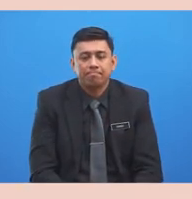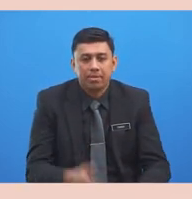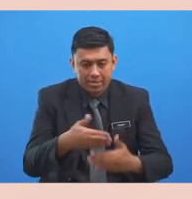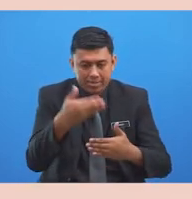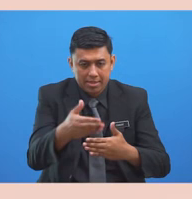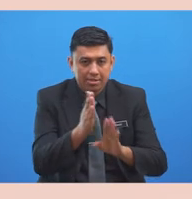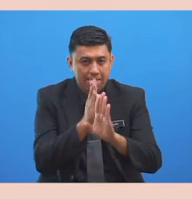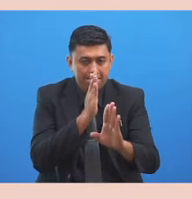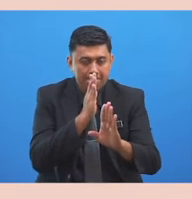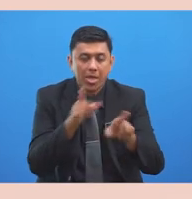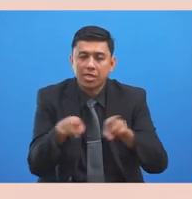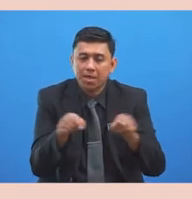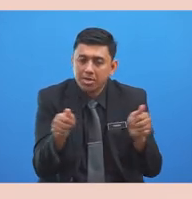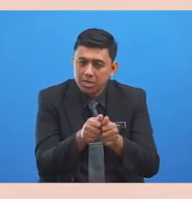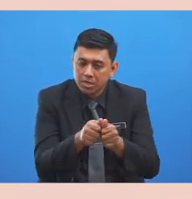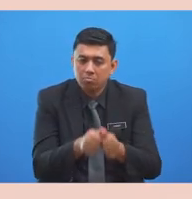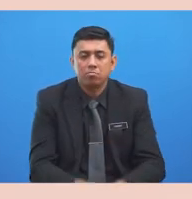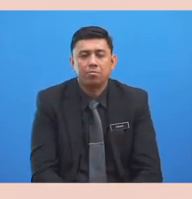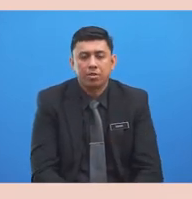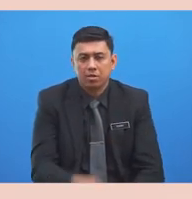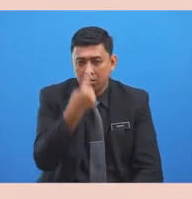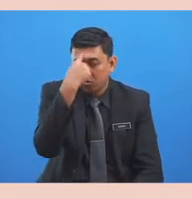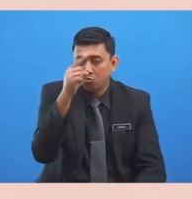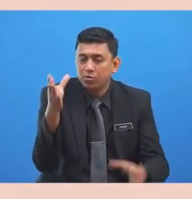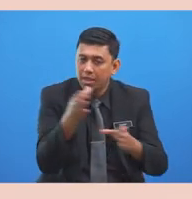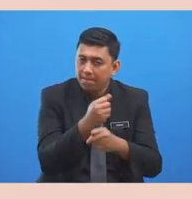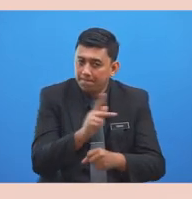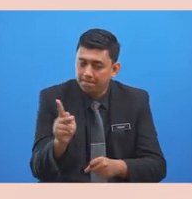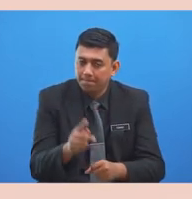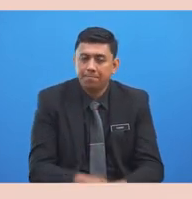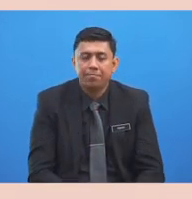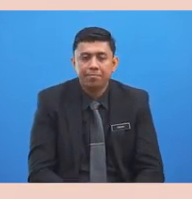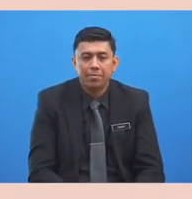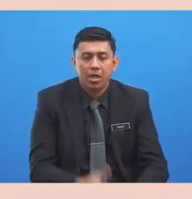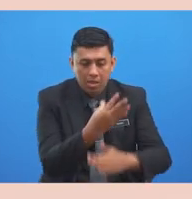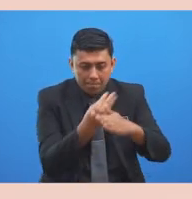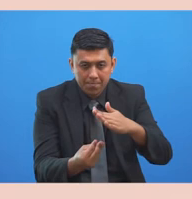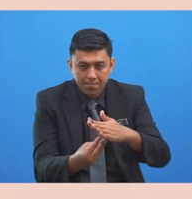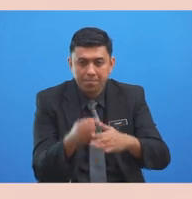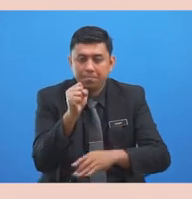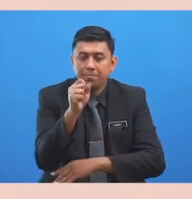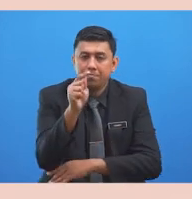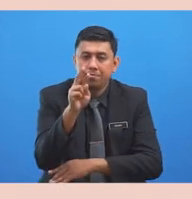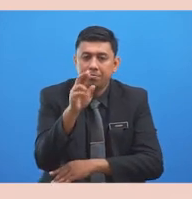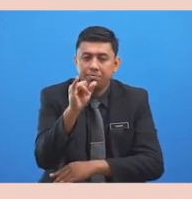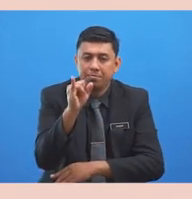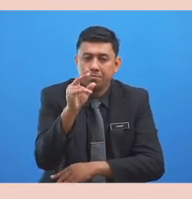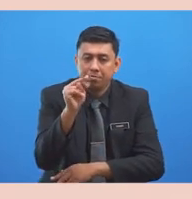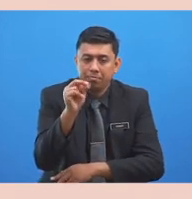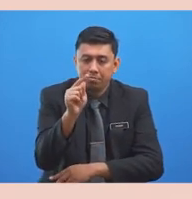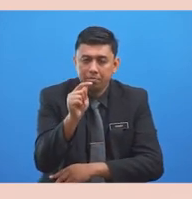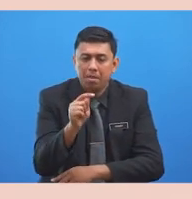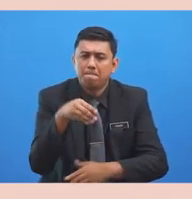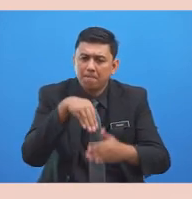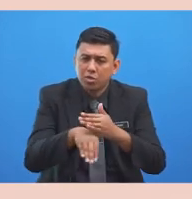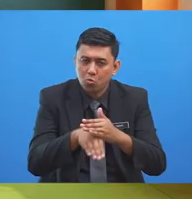Next line sama dengan untuk dapatkan input string yang pengguna telah